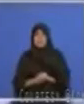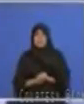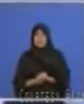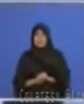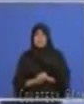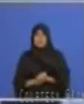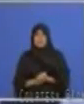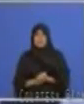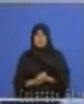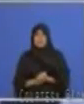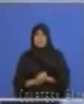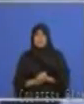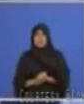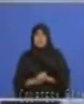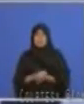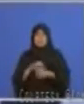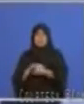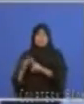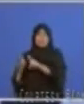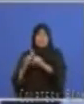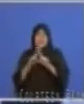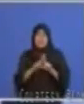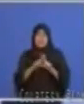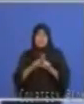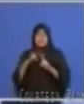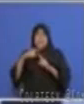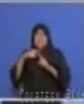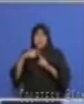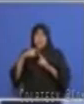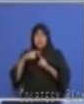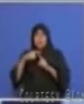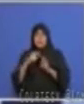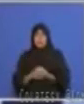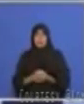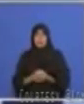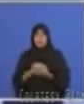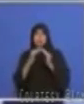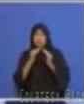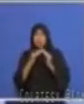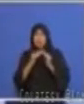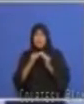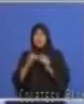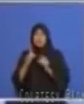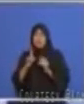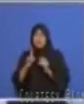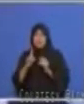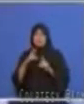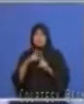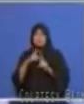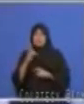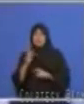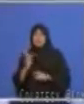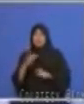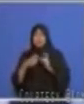mengingatkan bahwa pendekatan teknologi harus approaching kepada eh rumah-rumah industri itu terutama untuk Bagaimana kualitas garam